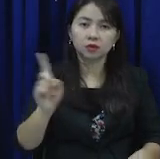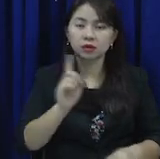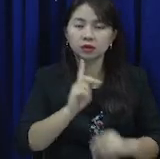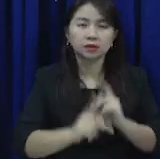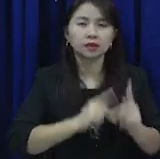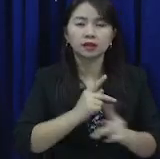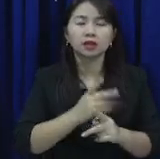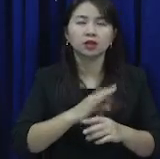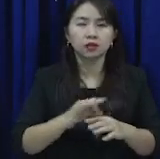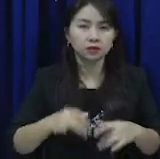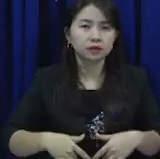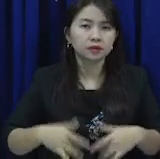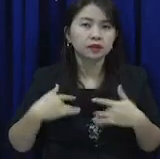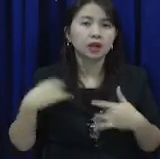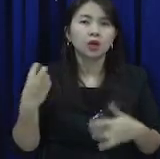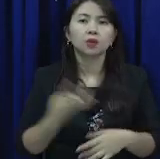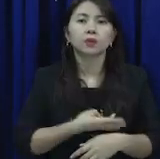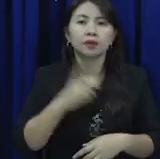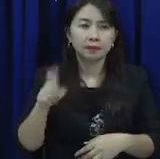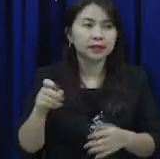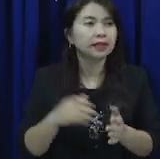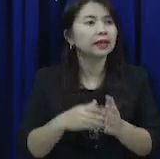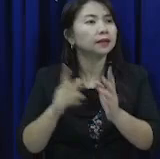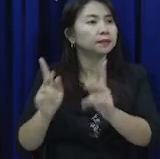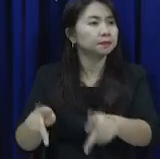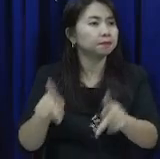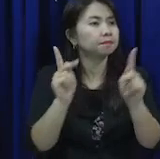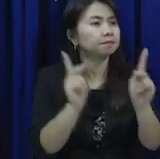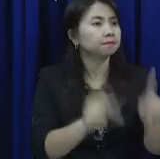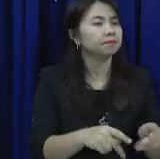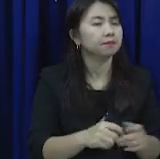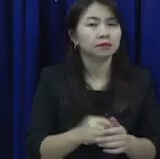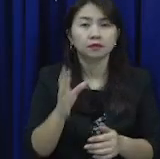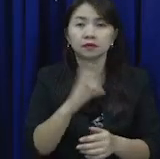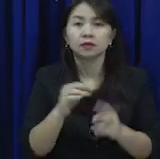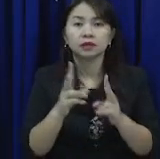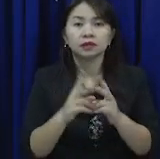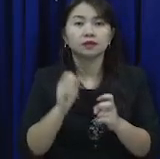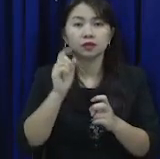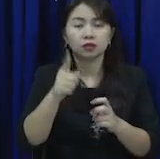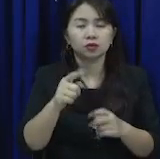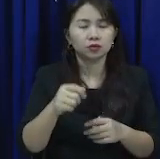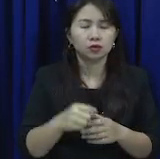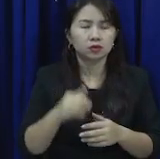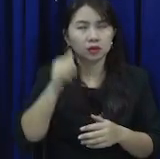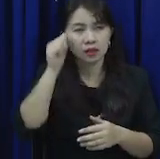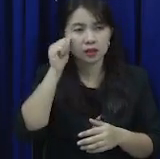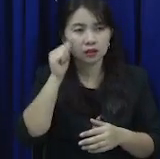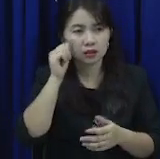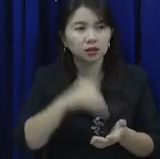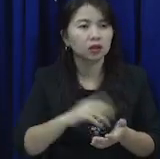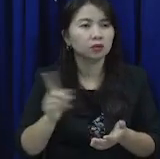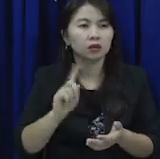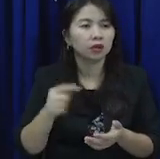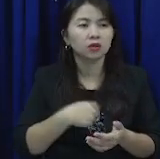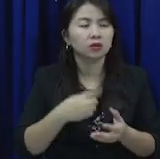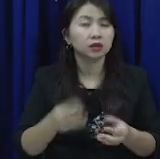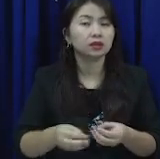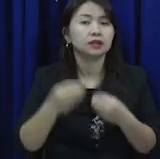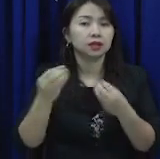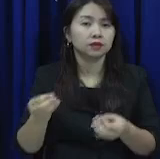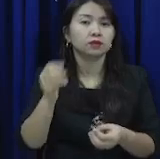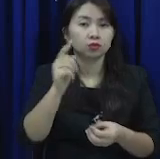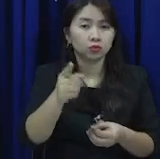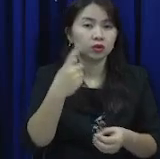ninyo young people at dapat niyong i-c Amen even sa mga Nanonood na po ngayon ng mga adults what i'm giving to you are the